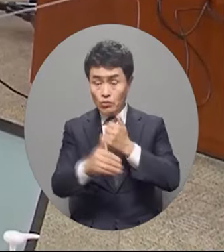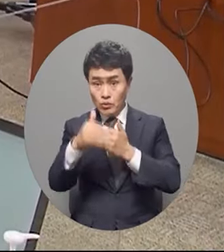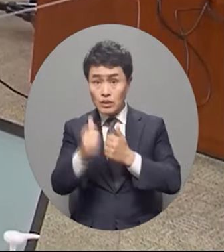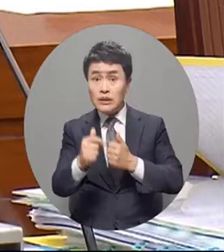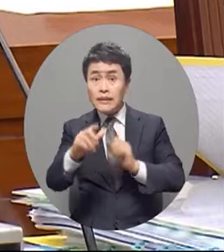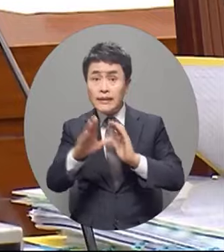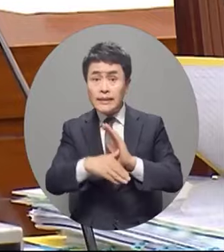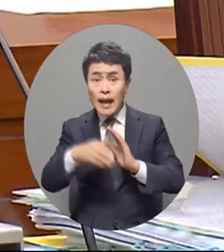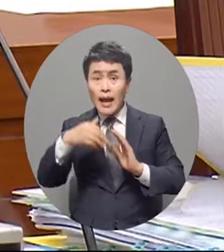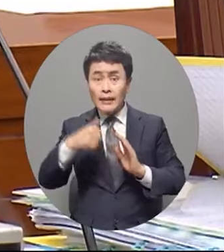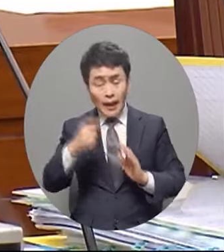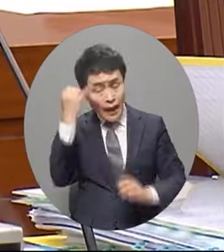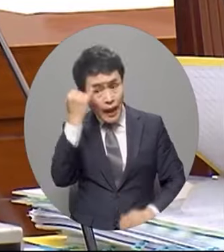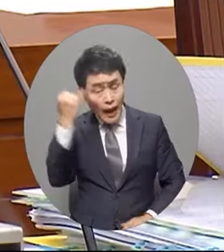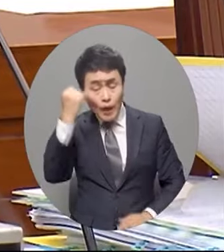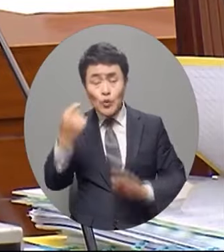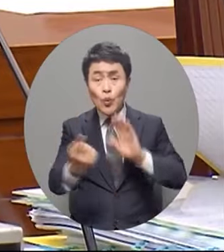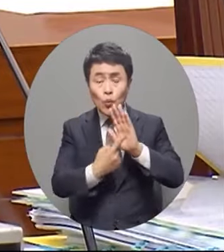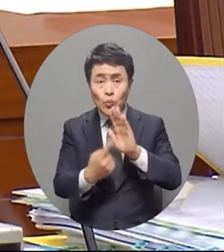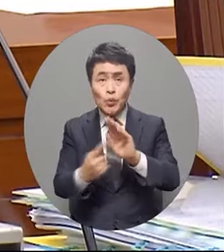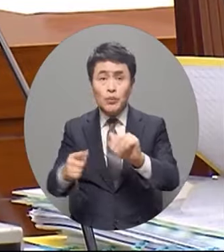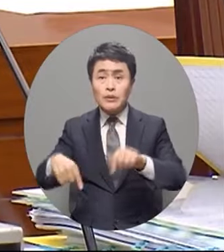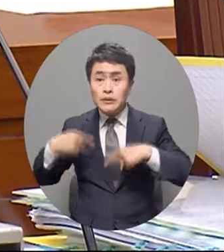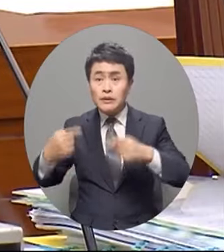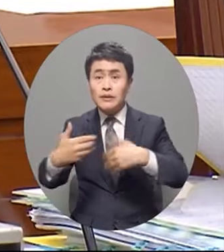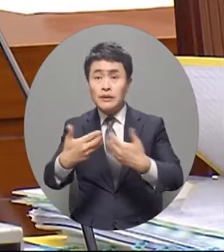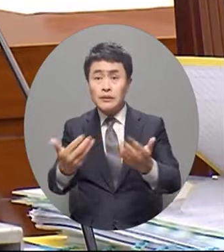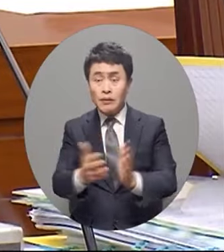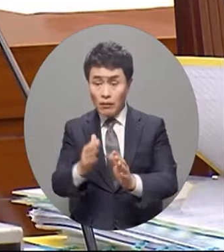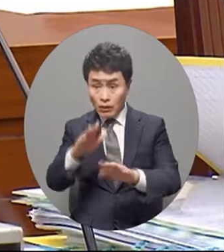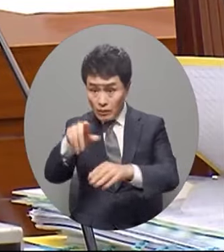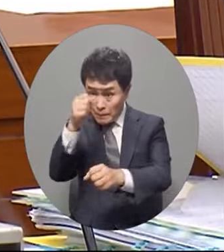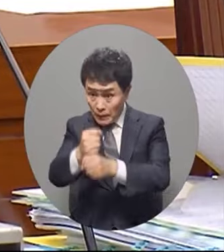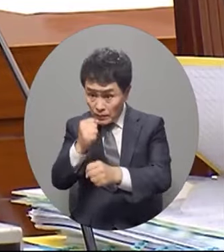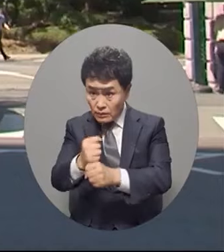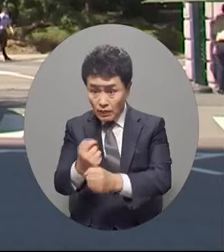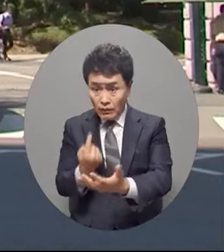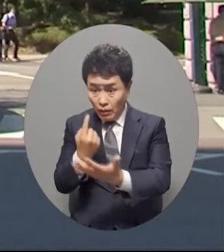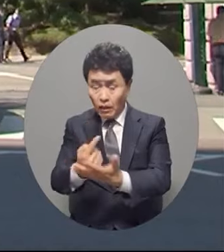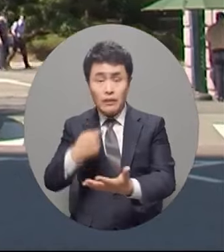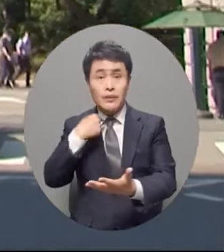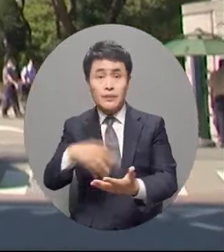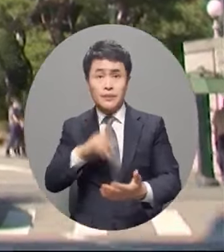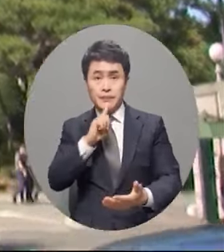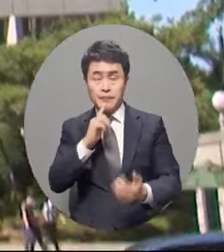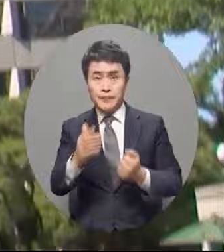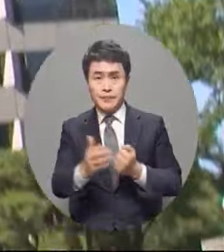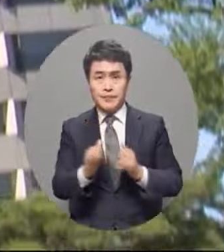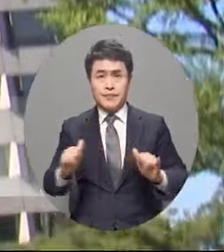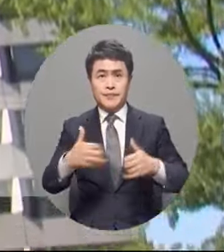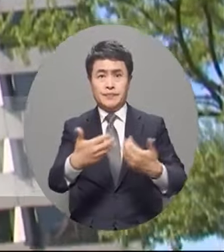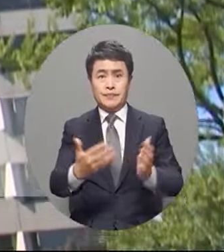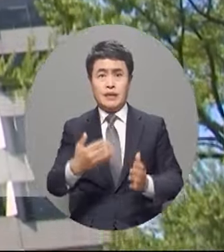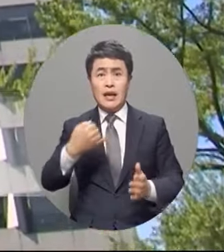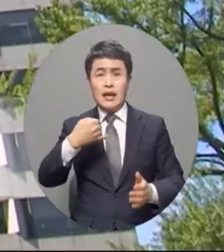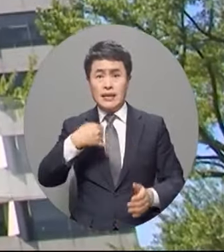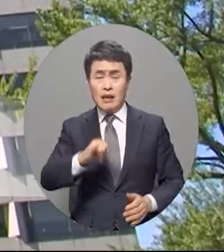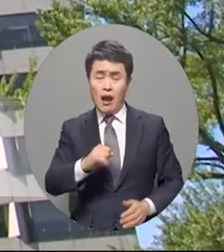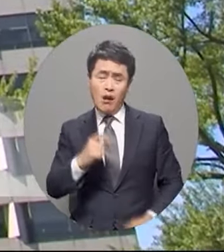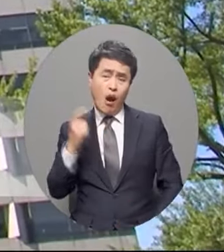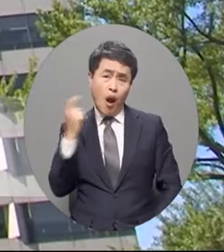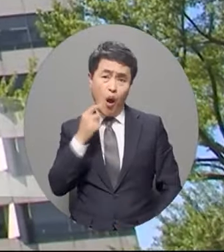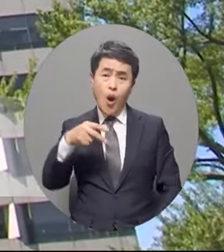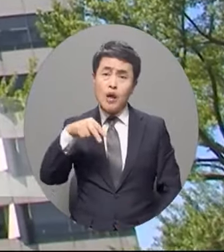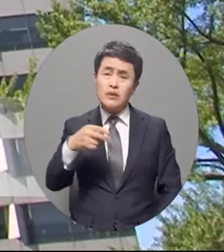당시 딸이 아이디어와 홍보에 참여했고 제작엔 관여하지 않았다고 해명했습니다 시민 단체는 딸에 이른바 허위 스펙